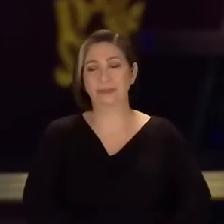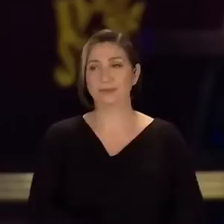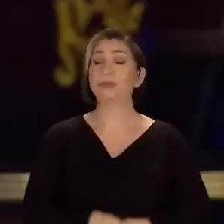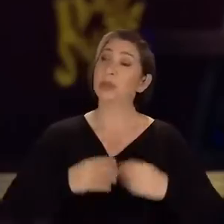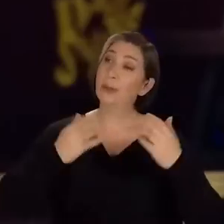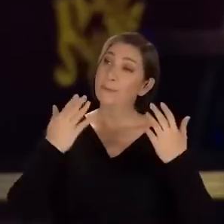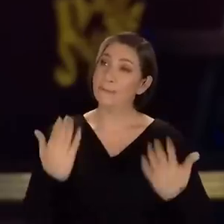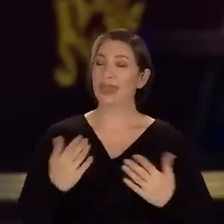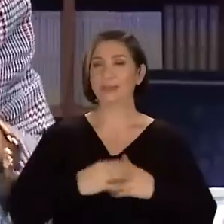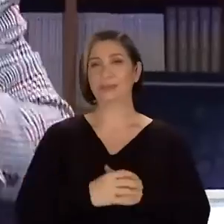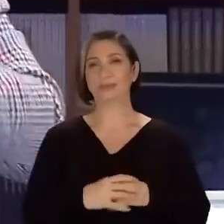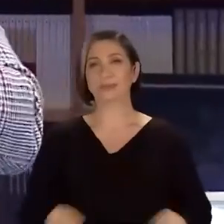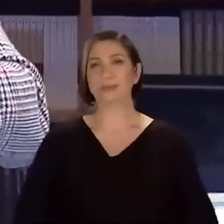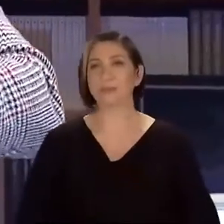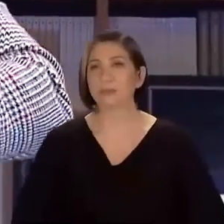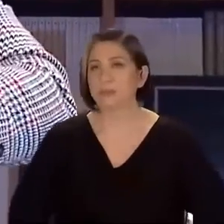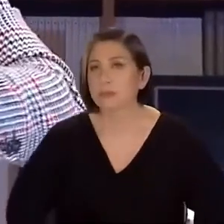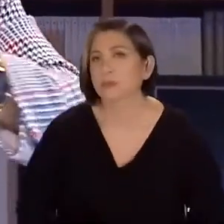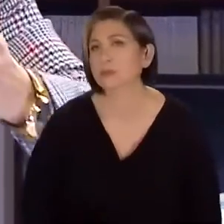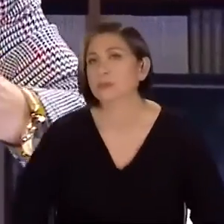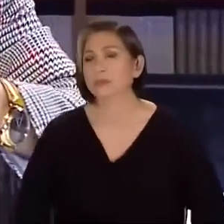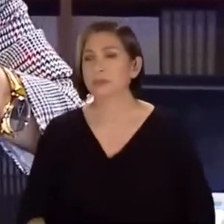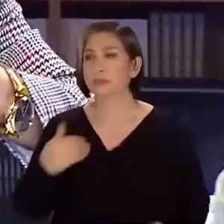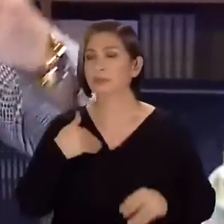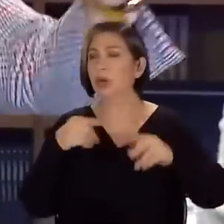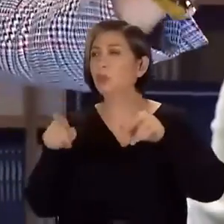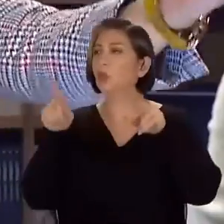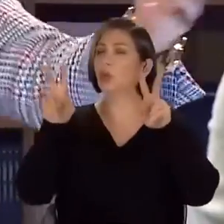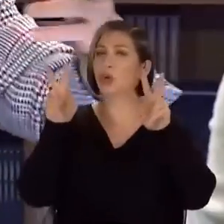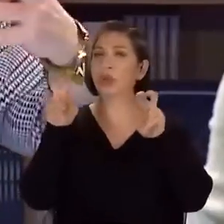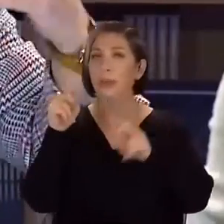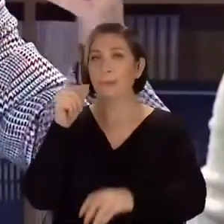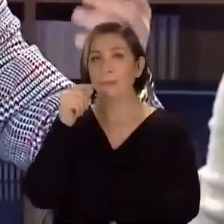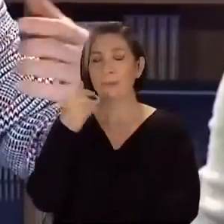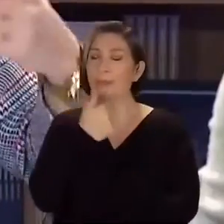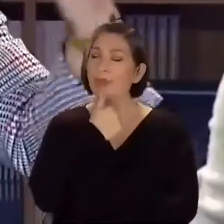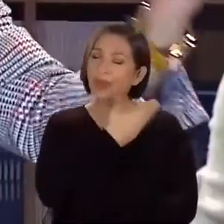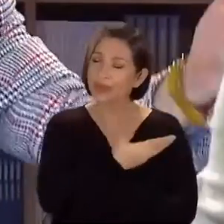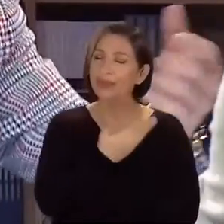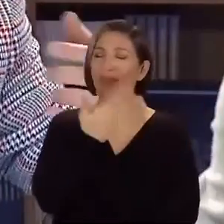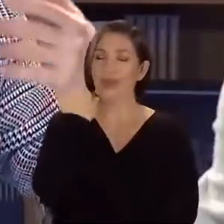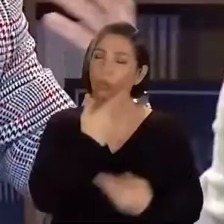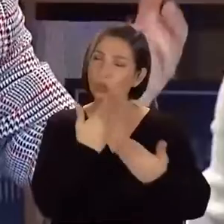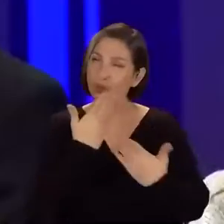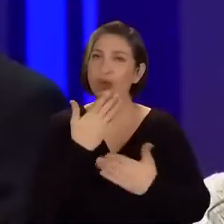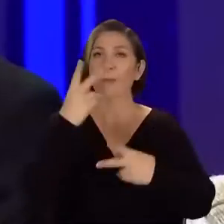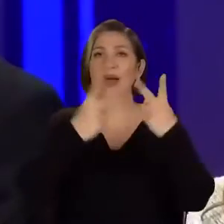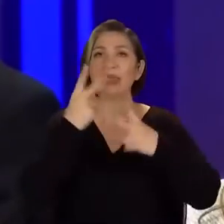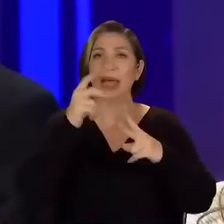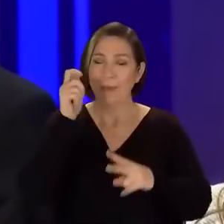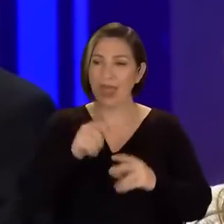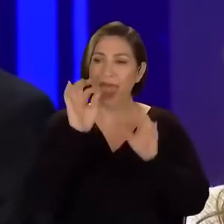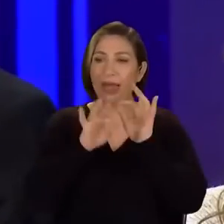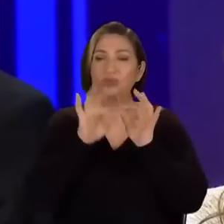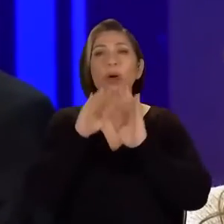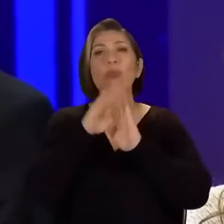Peki, ben tabii ki bir konuya beyefendinin katıldığı ve daha öncesinde de kimi zaman gerçekleştirdiğim